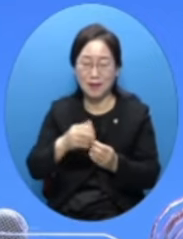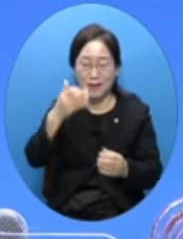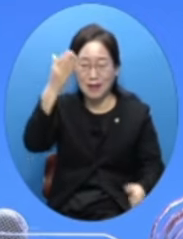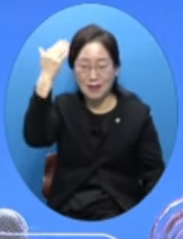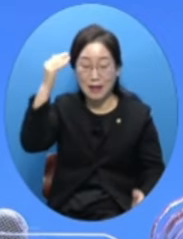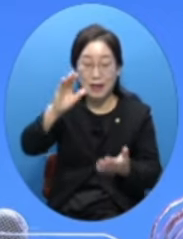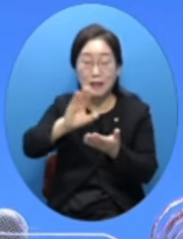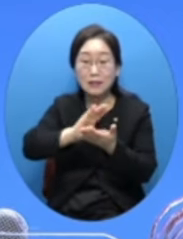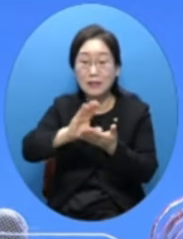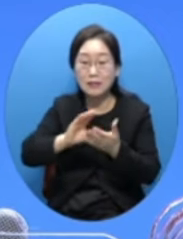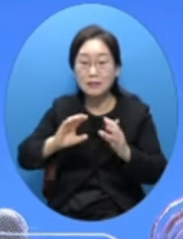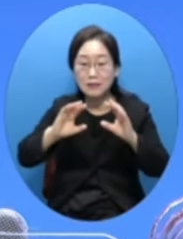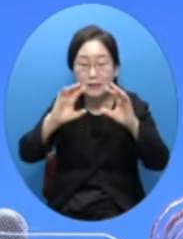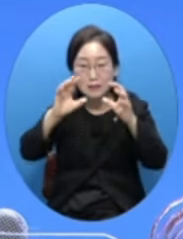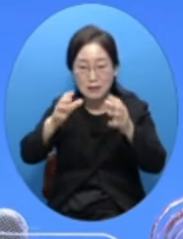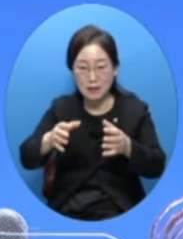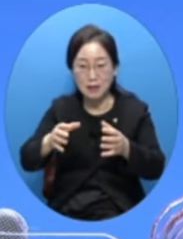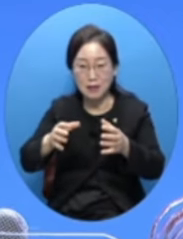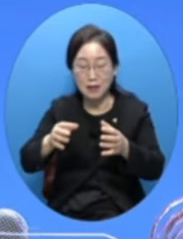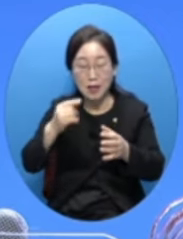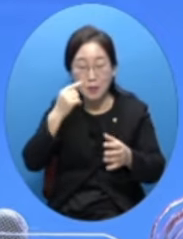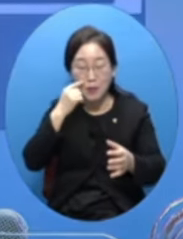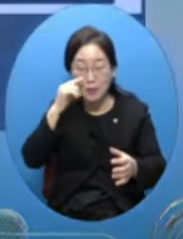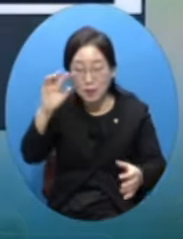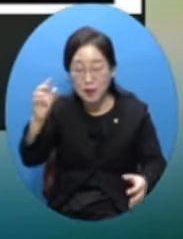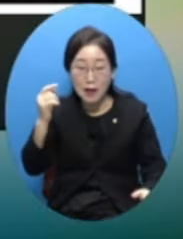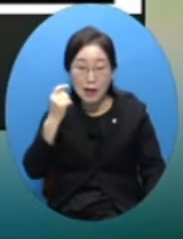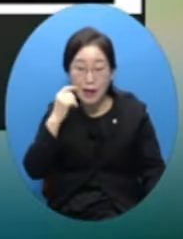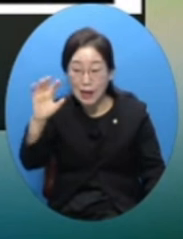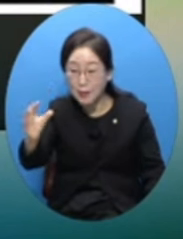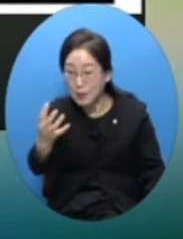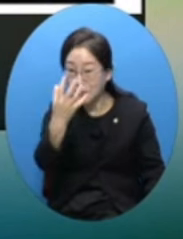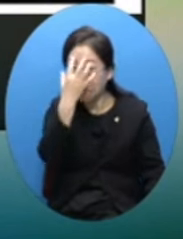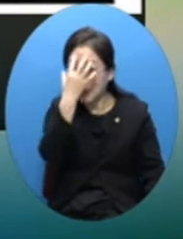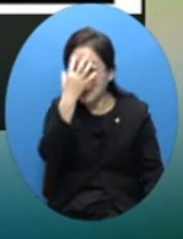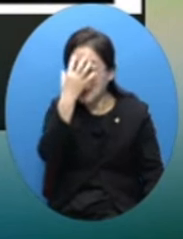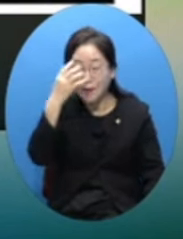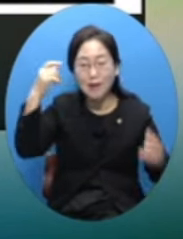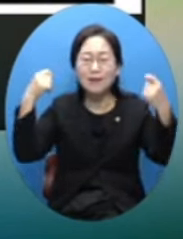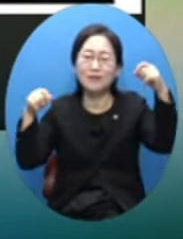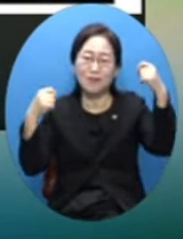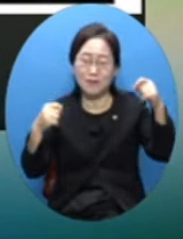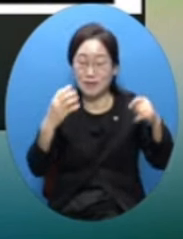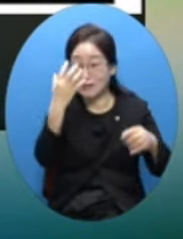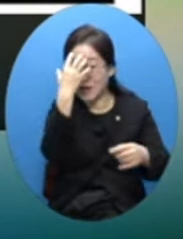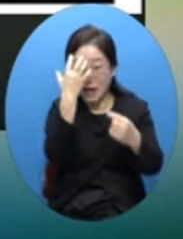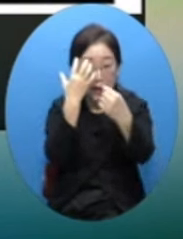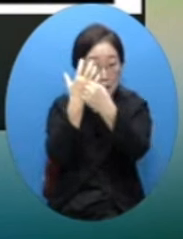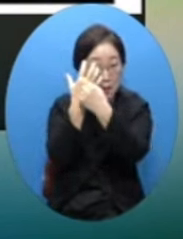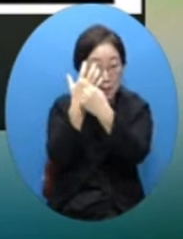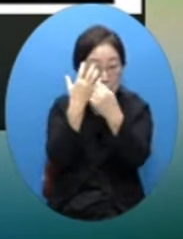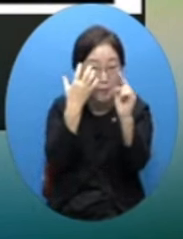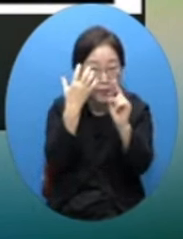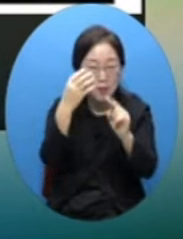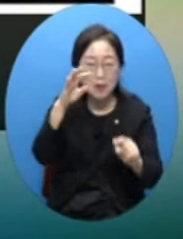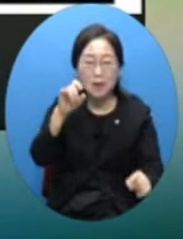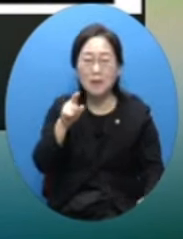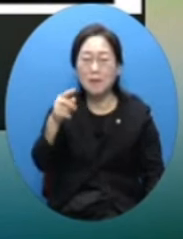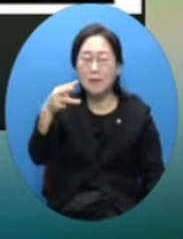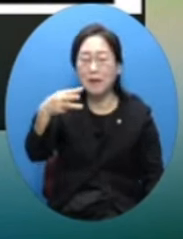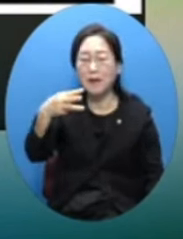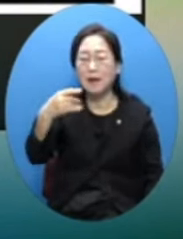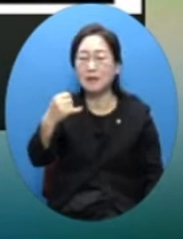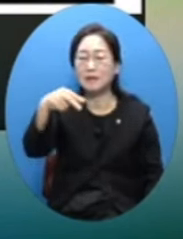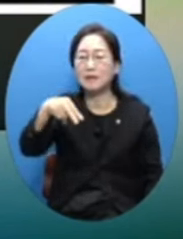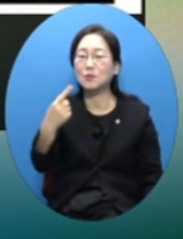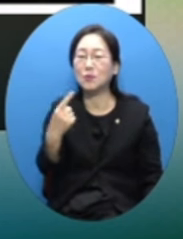사회에서 이 가면을 쓰고 연극을 했는데 그 가면을 가리켜서 페르소나라 그랬습니다. 저